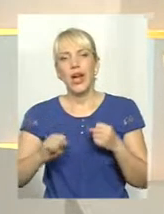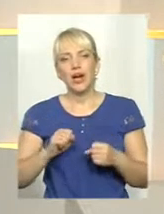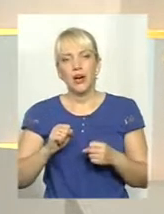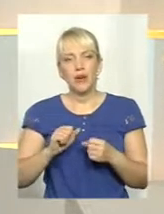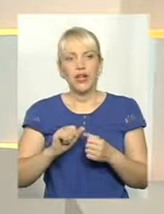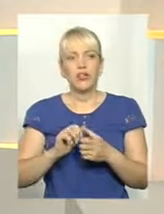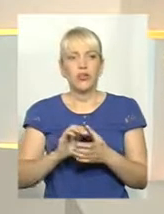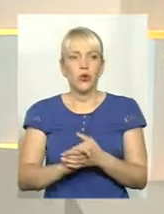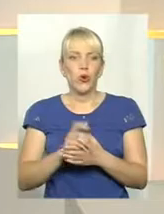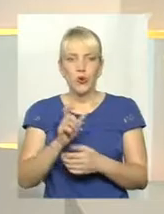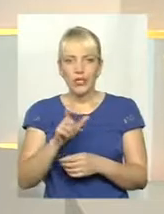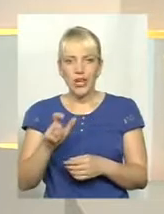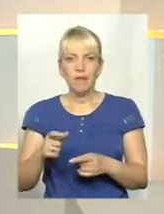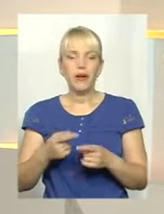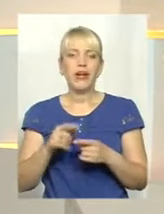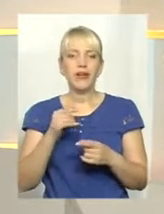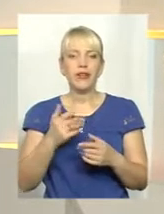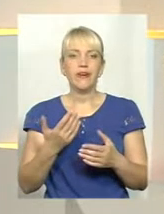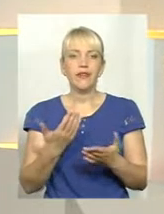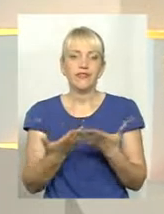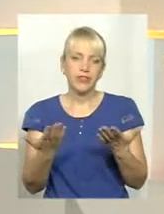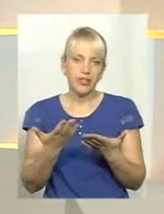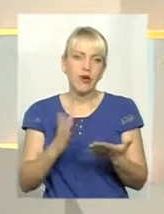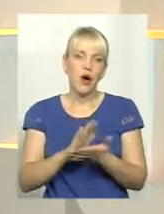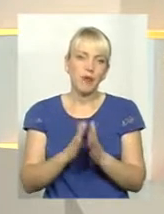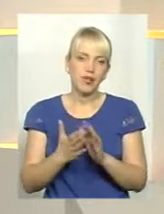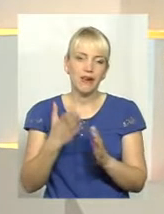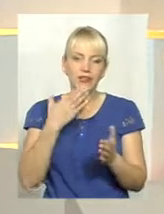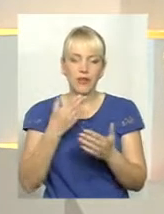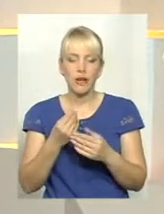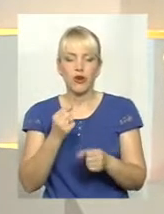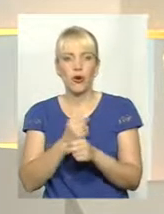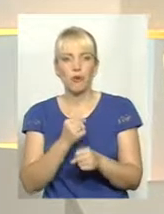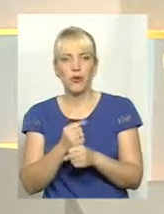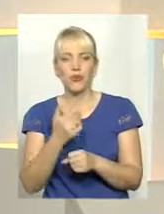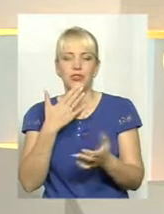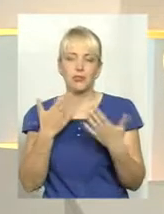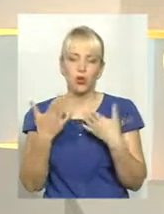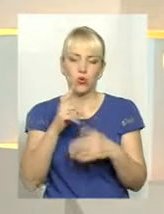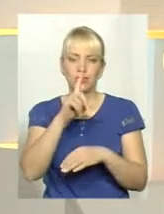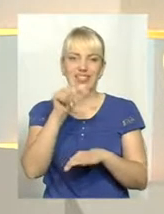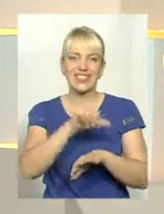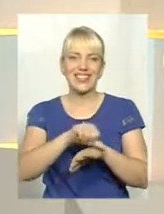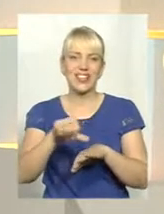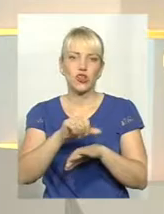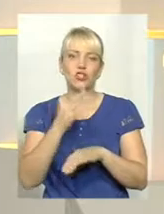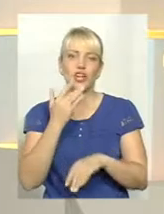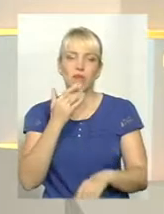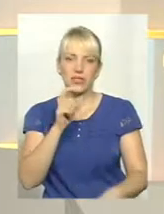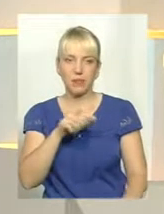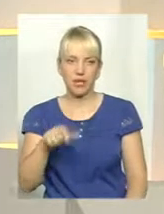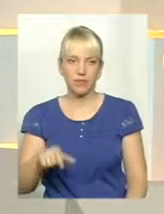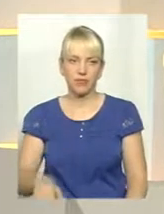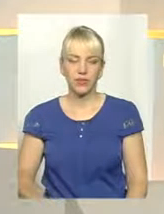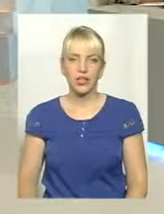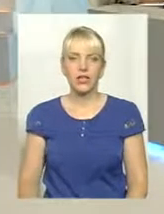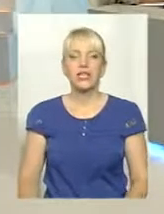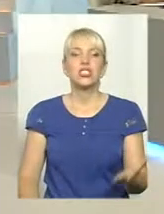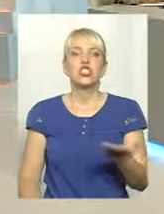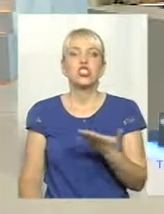часто спілкуєтеся, ви люди активні, люди відомі, громадсько активні, ви часто зустрічаєтеся